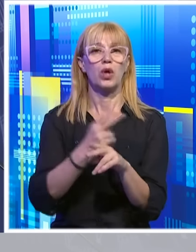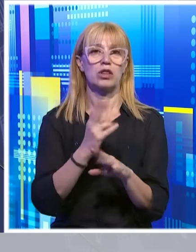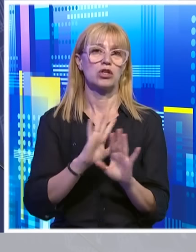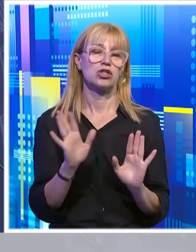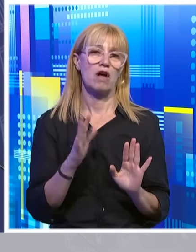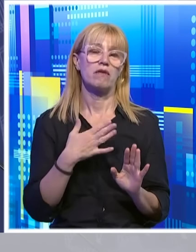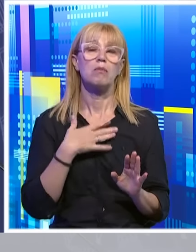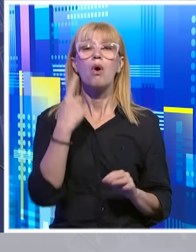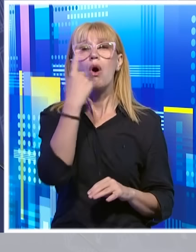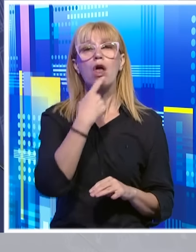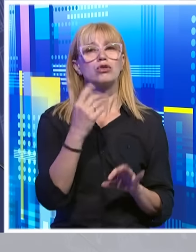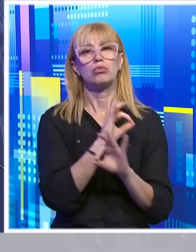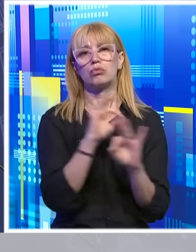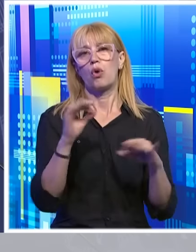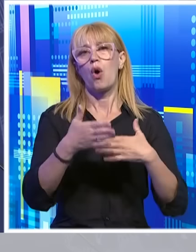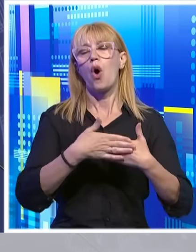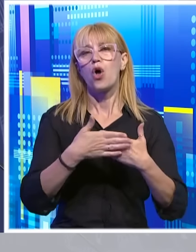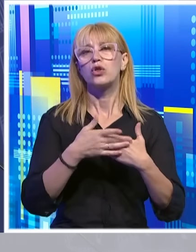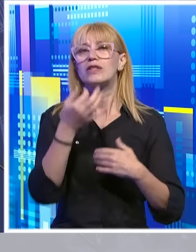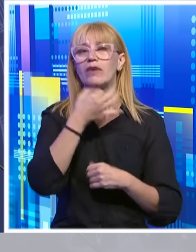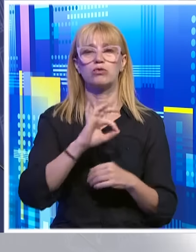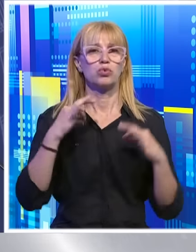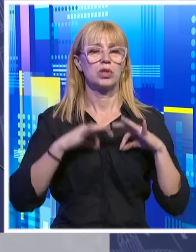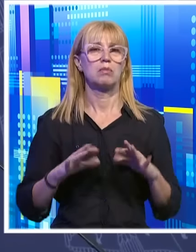Lično imam izuzetno dobar odnos sa predsednikom Macronom.